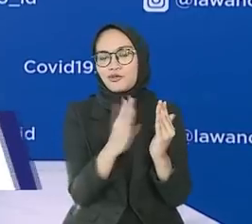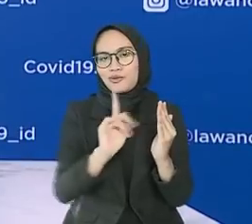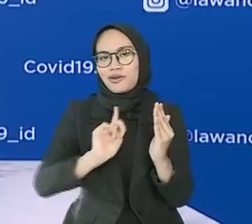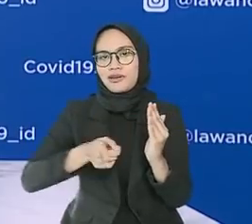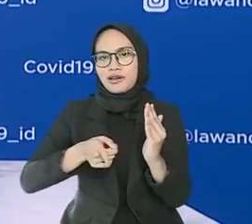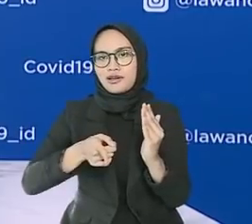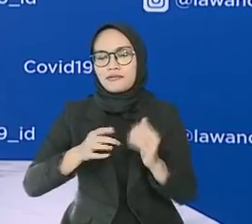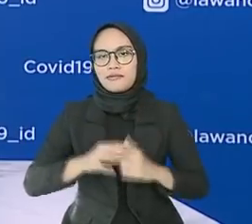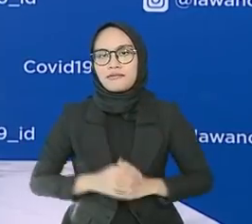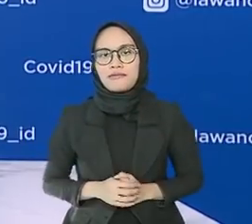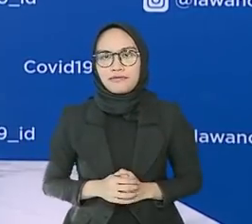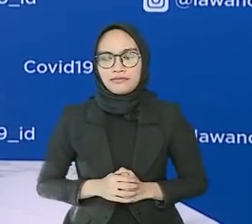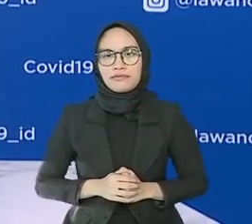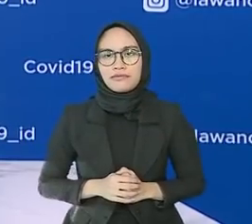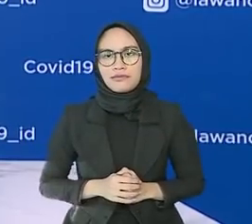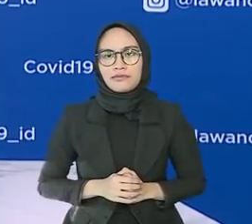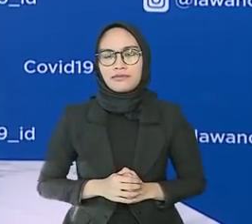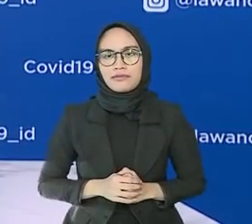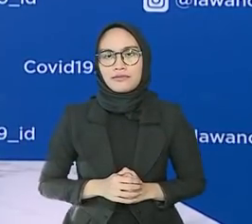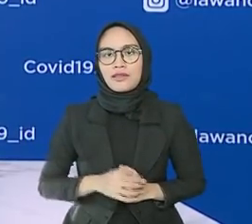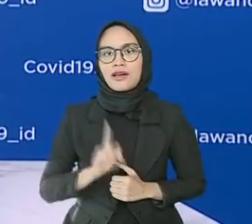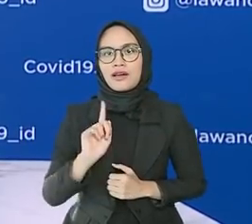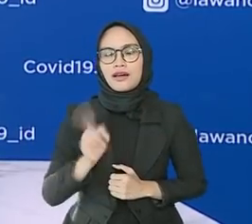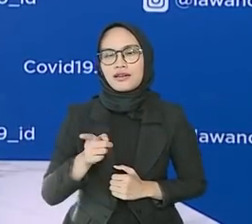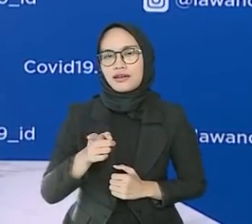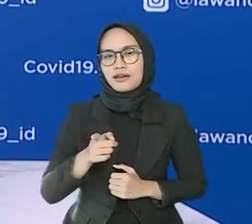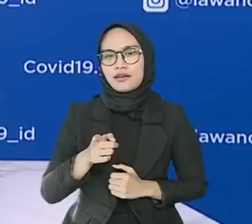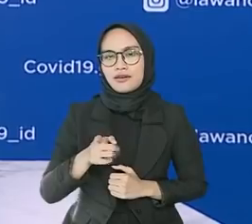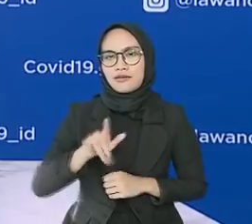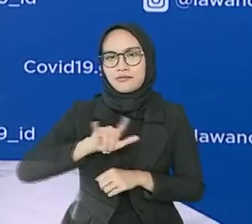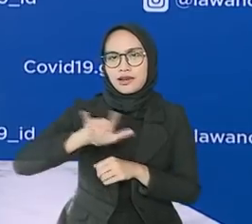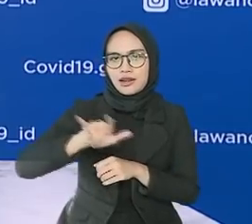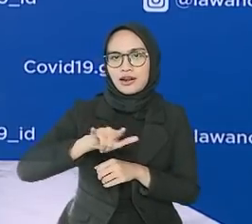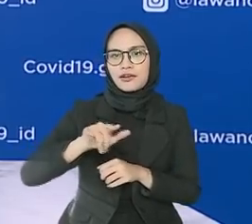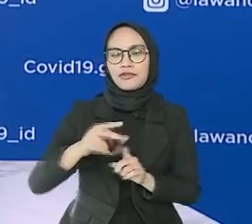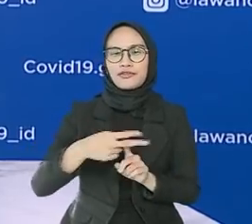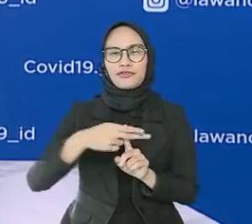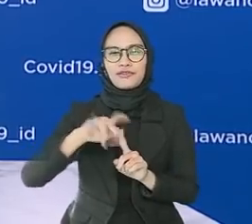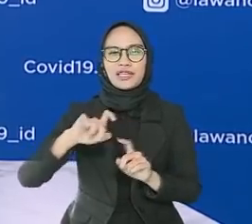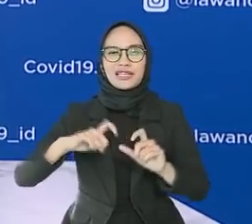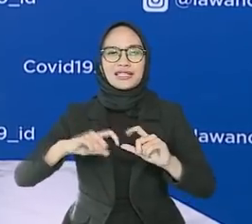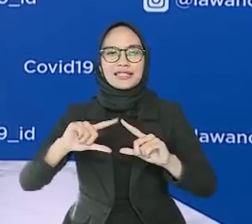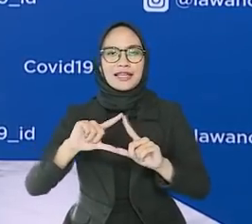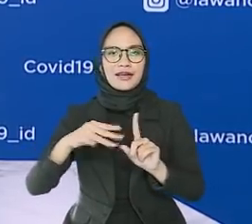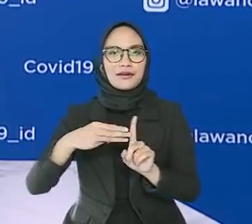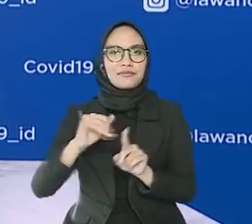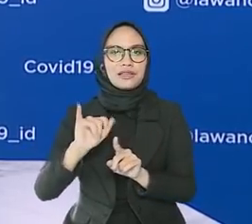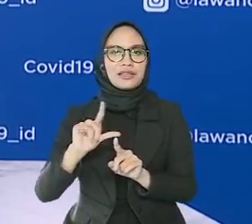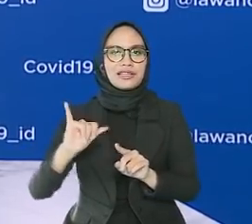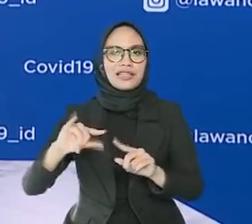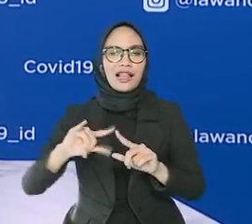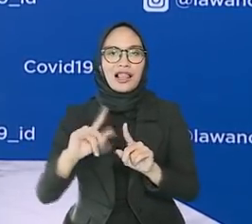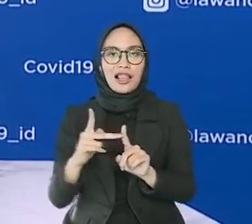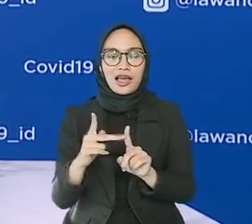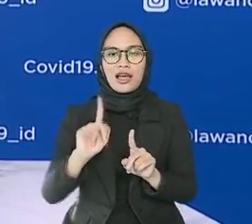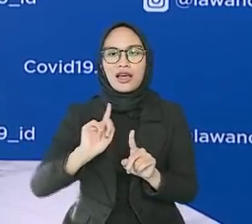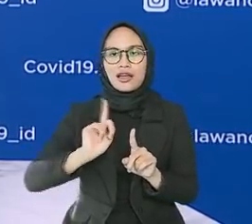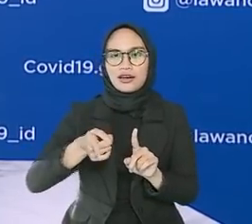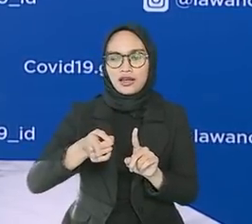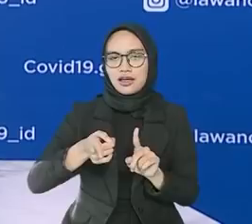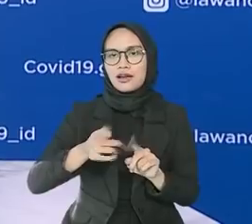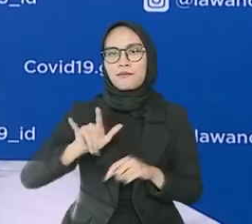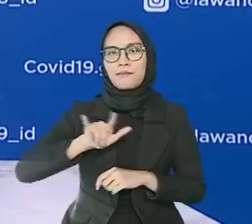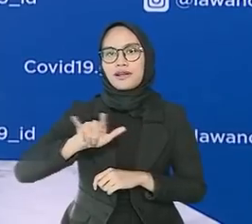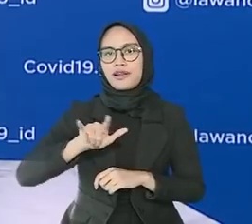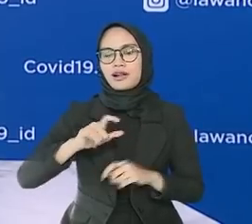Bandara Soekarno-Hatta di Tangerang, Bandara Haji Fisabilillah di Kepulauan Riau, dan Bandara Samratulangi